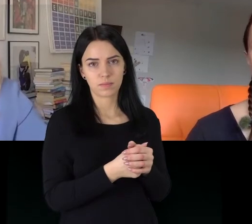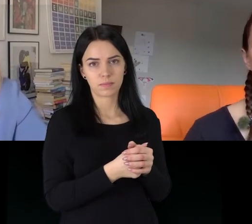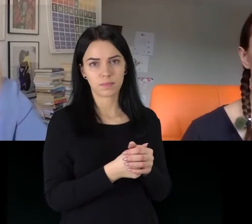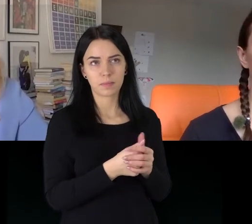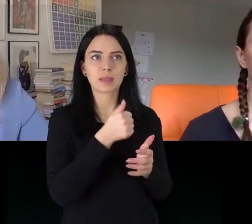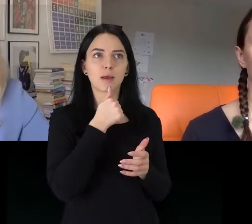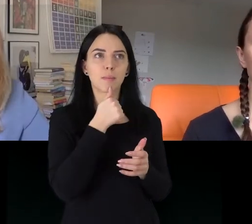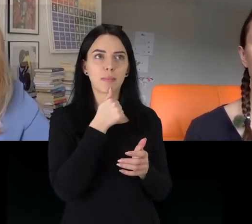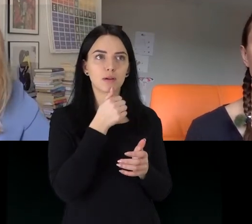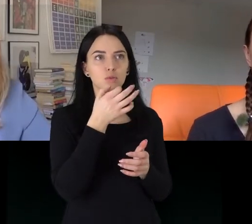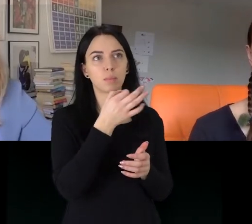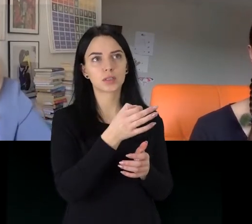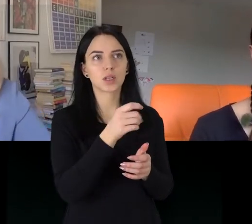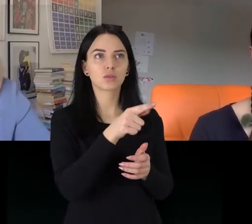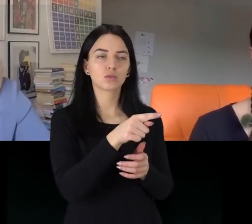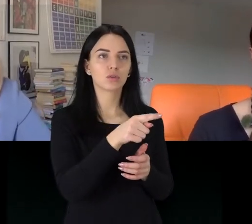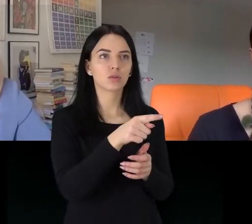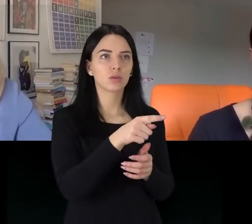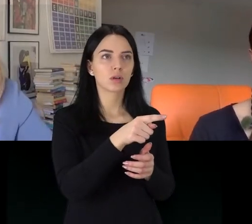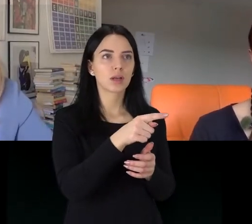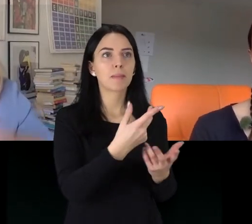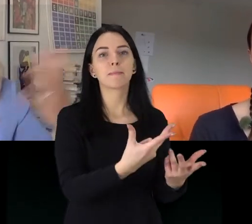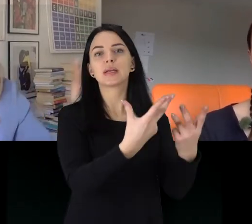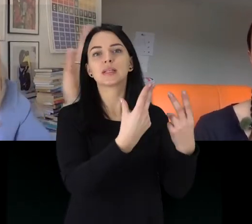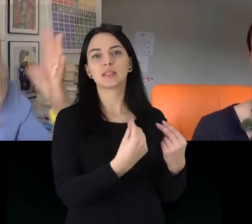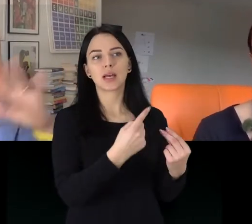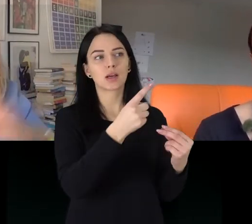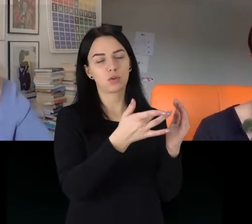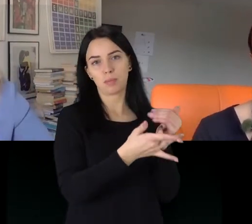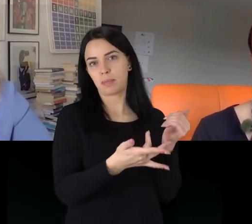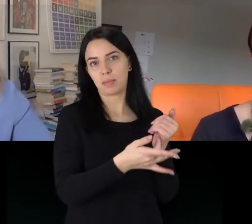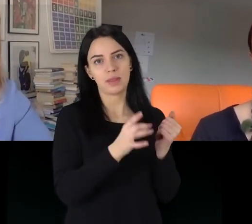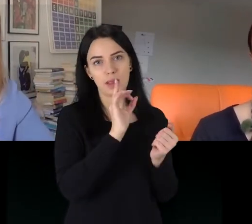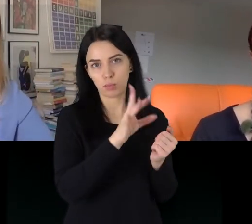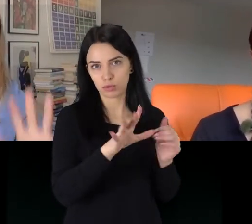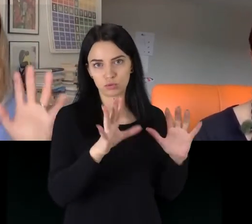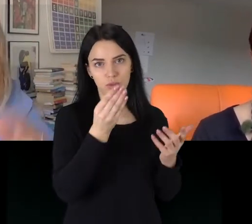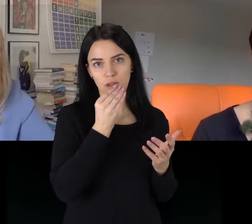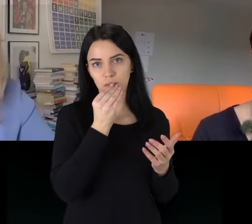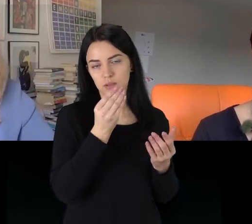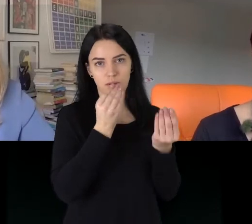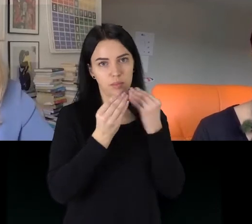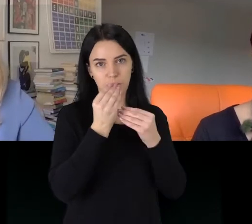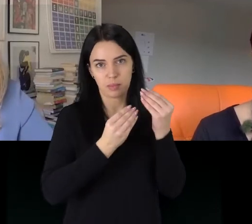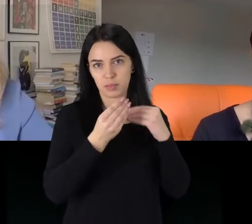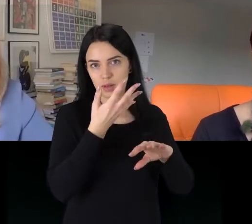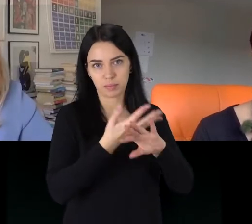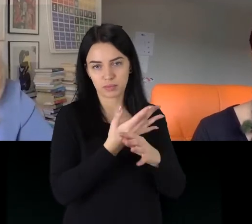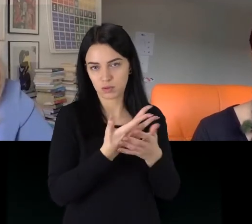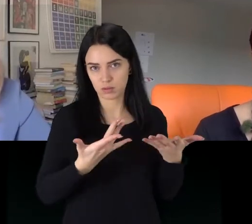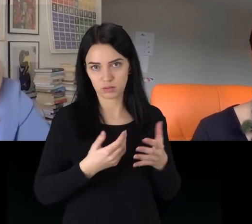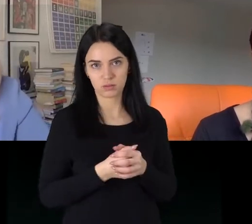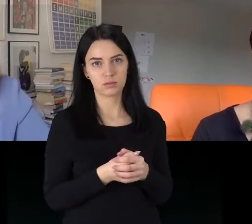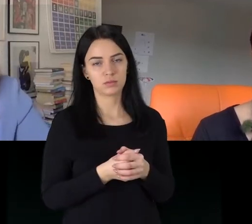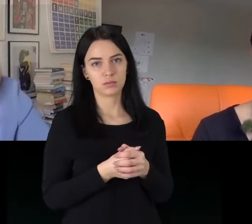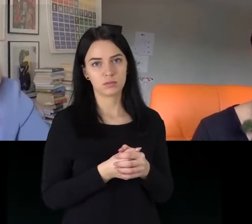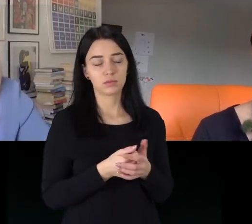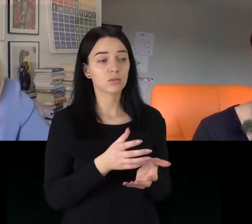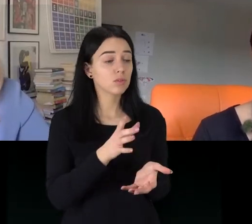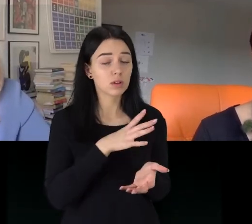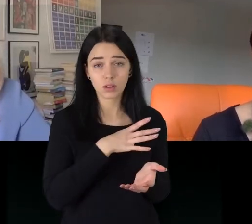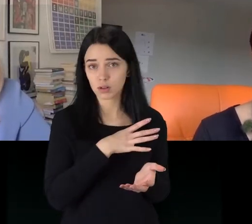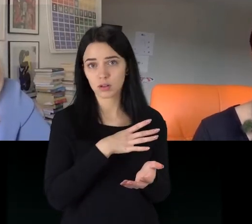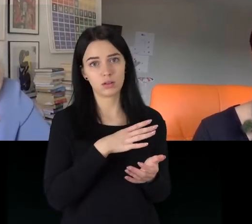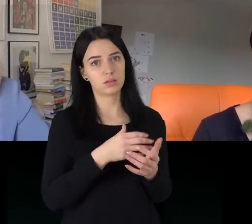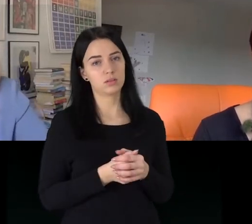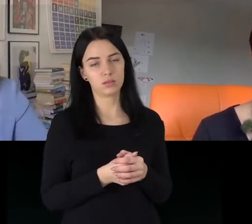sakyčiau, tu man prisiek, kad tu neviduriuosi žmogau, jeigu privalgysi ten kažkokių, nežinau, slyvų, neplautų. Mes negalim tokių